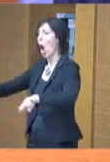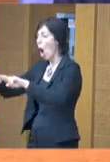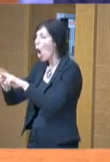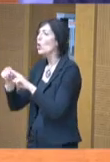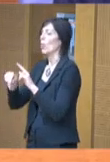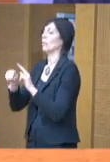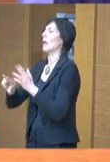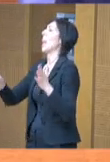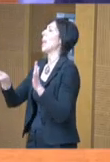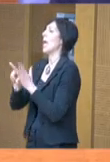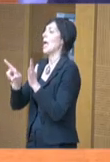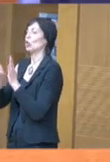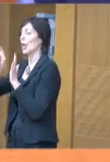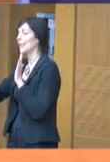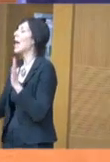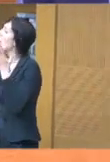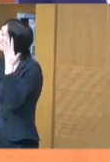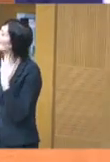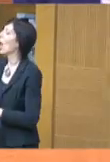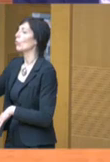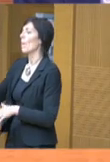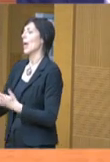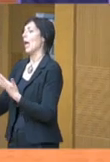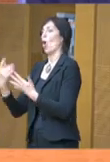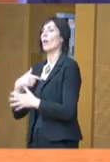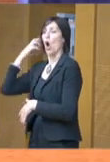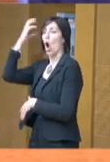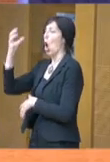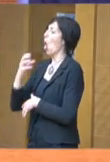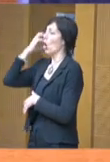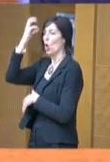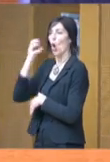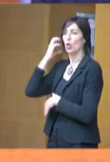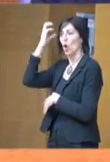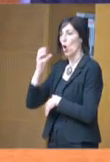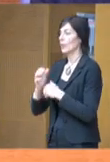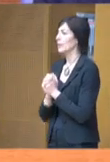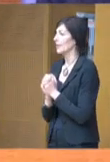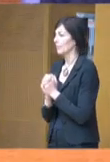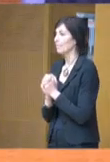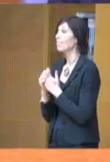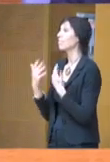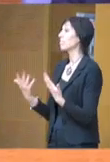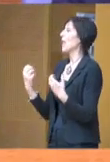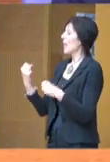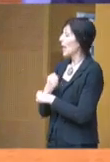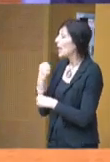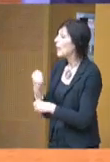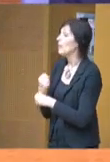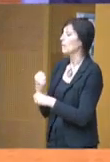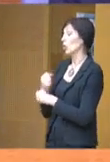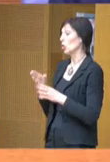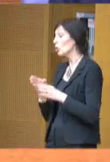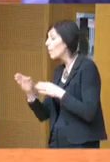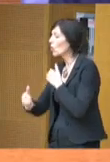legge in Italia dal 2009 e io sono orgogliosa di questo, ma il lavoro e la strada che dobbiamo compiere